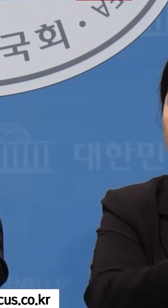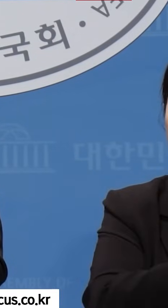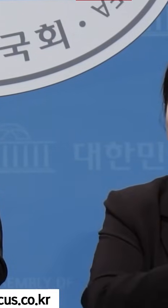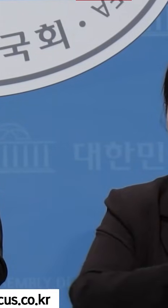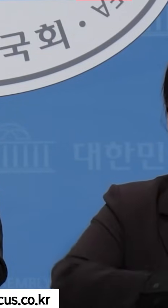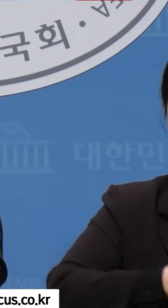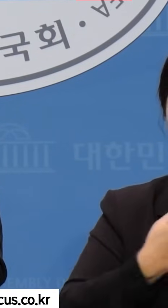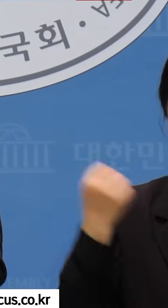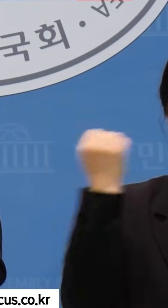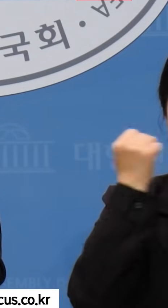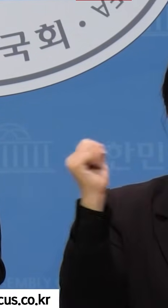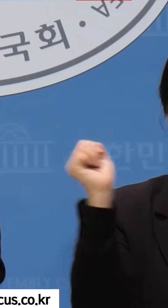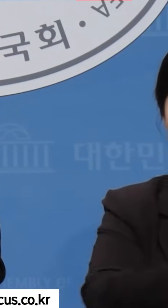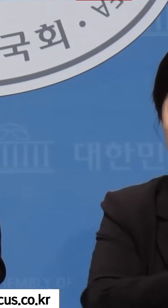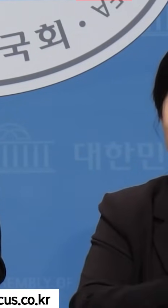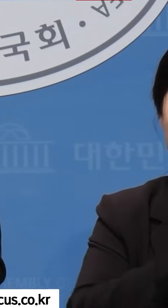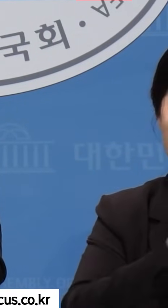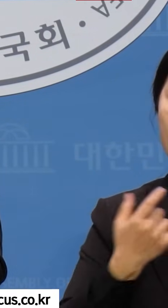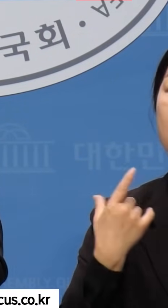것이라고 평가합니다.